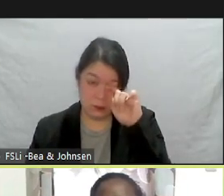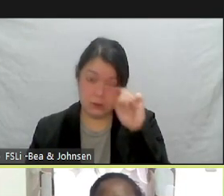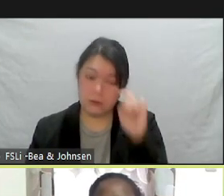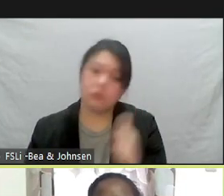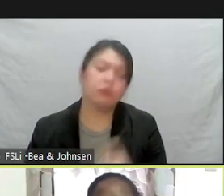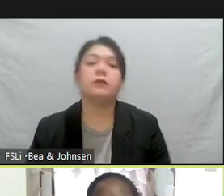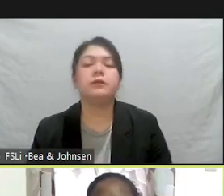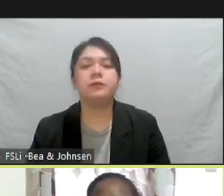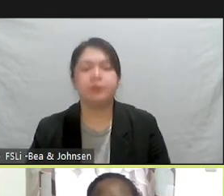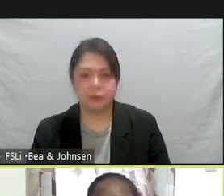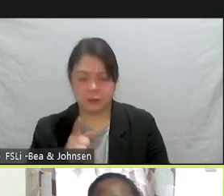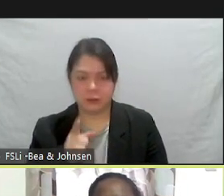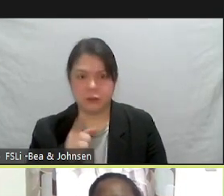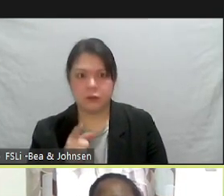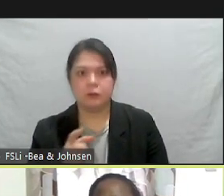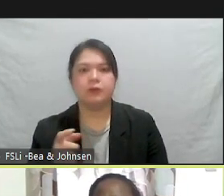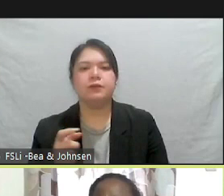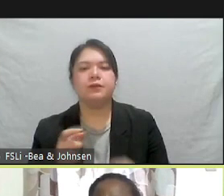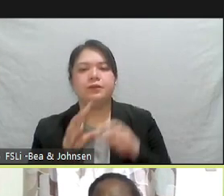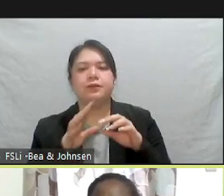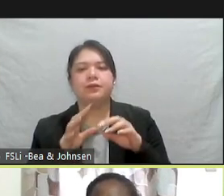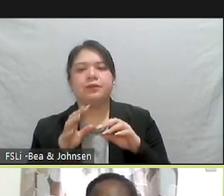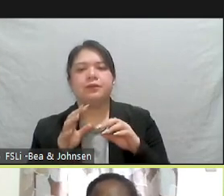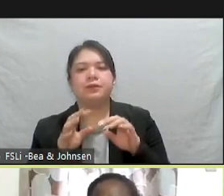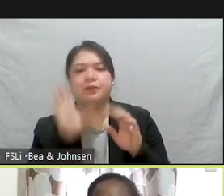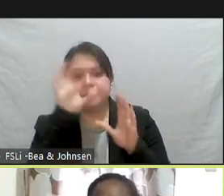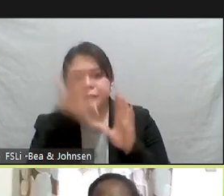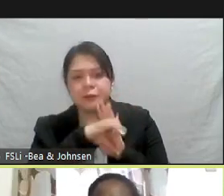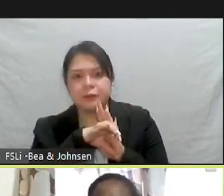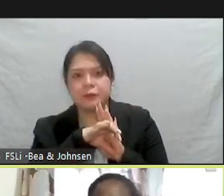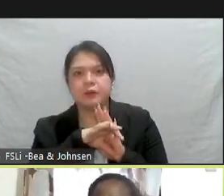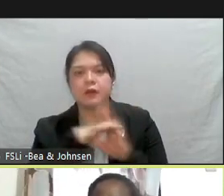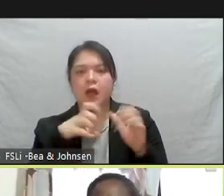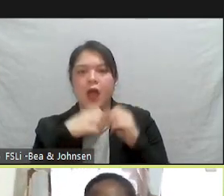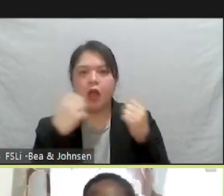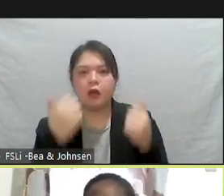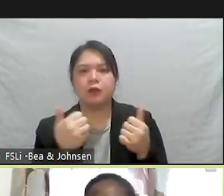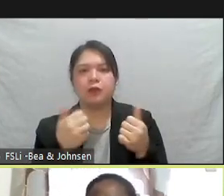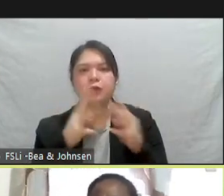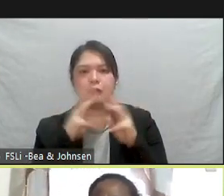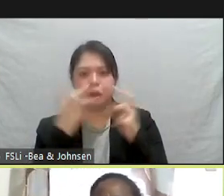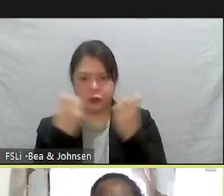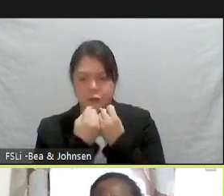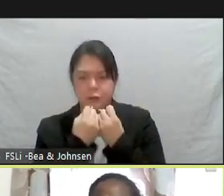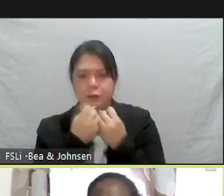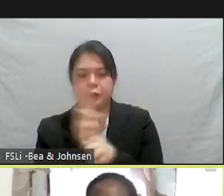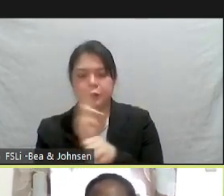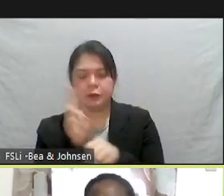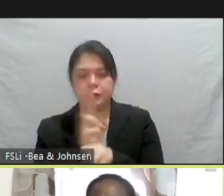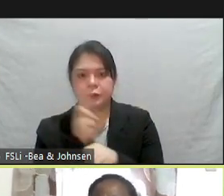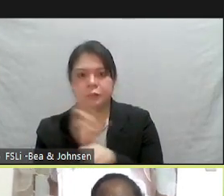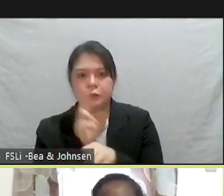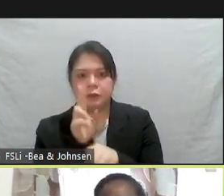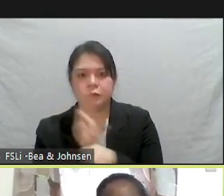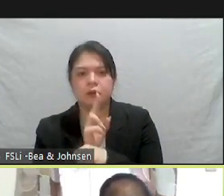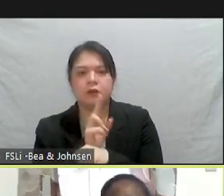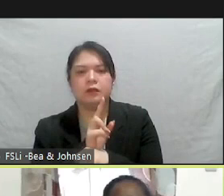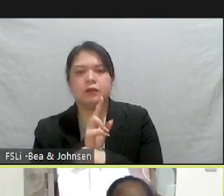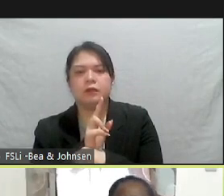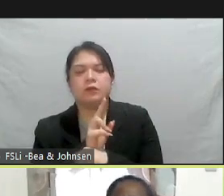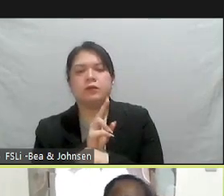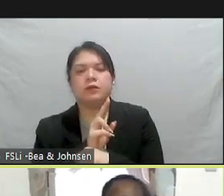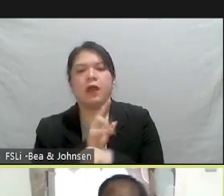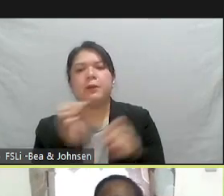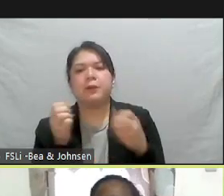Ito po yung mga gawain namin kung paano ba nagamit namin ito, paano naging mas mabunga